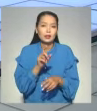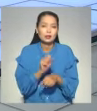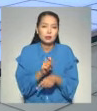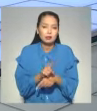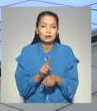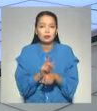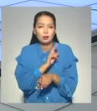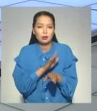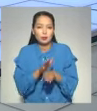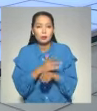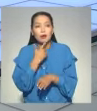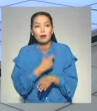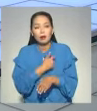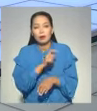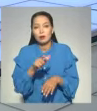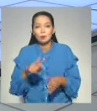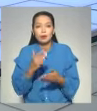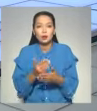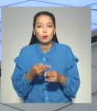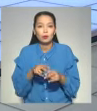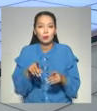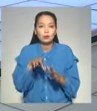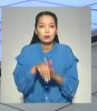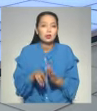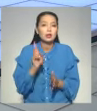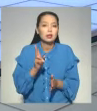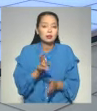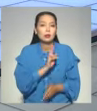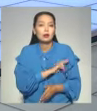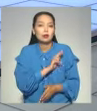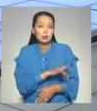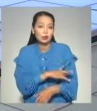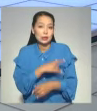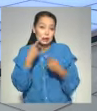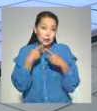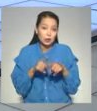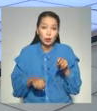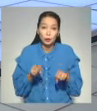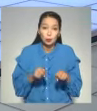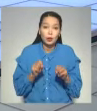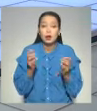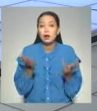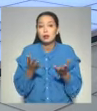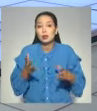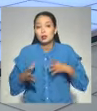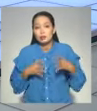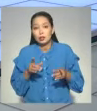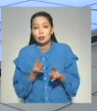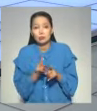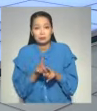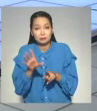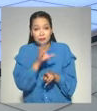операцияларды орындайтын сарбаздары бар. Бірақ оның қатарында кімдер қызмет етеді, техникалық мүмкіндігін, қандай жаттығулар